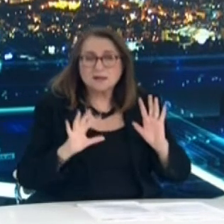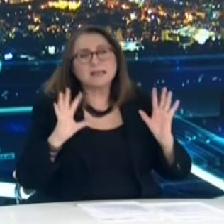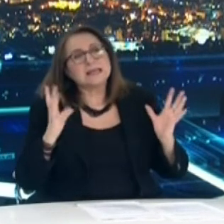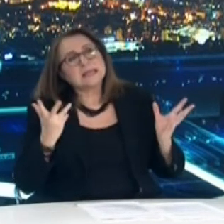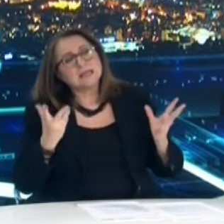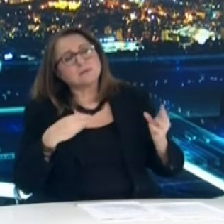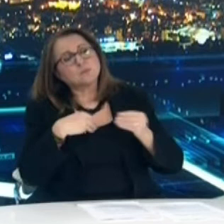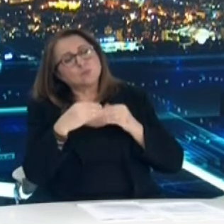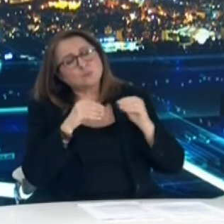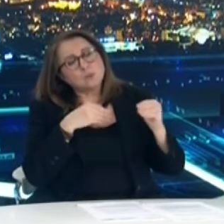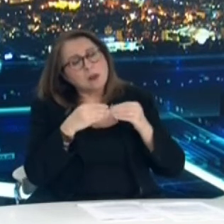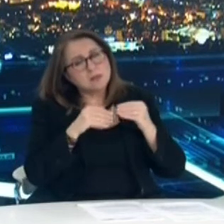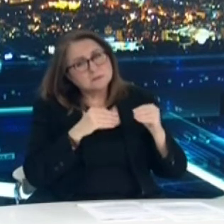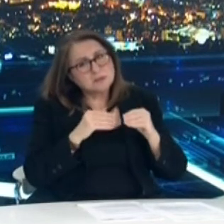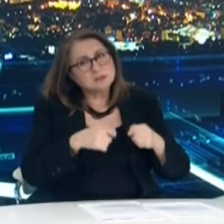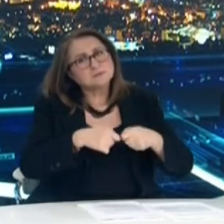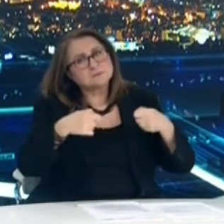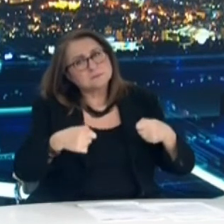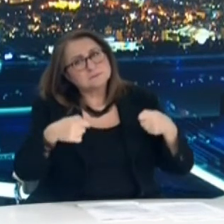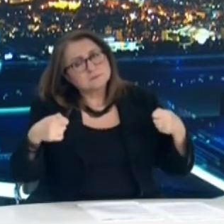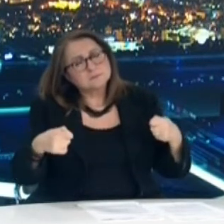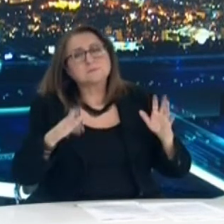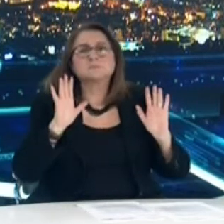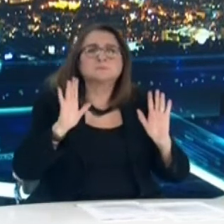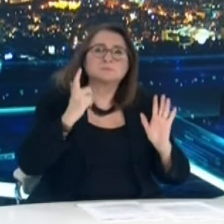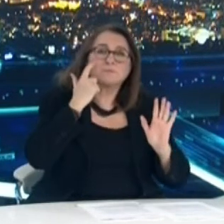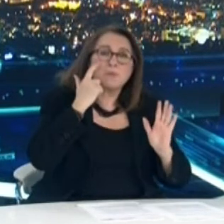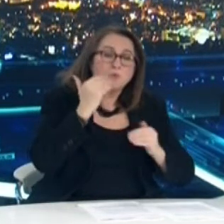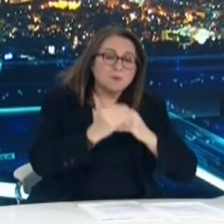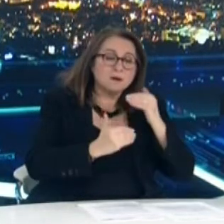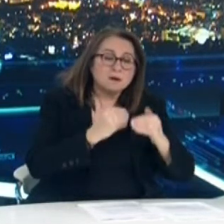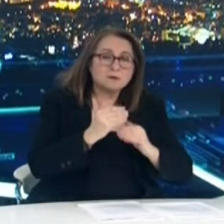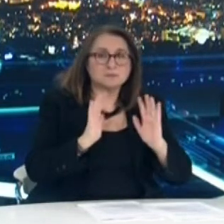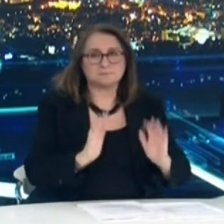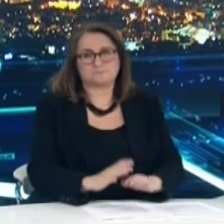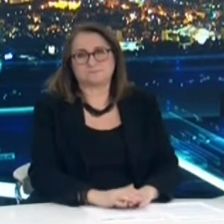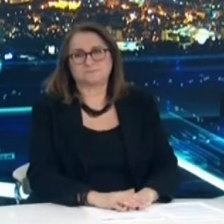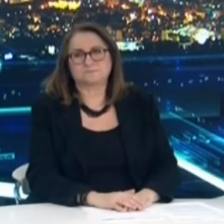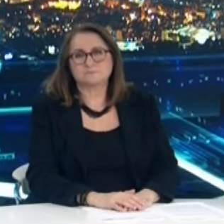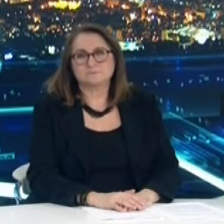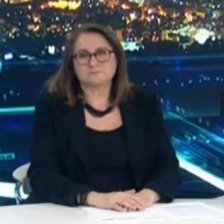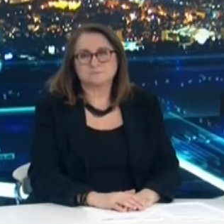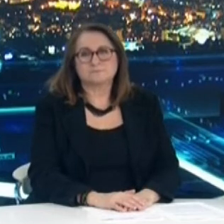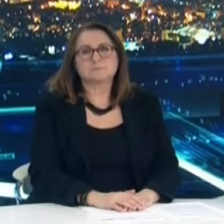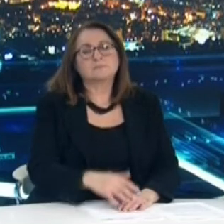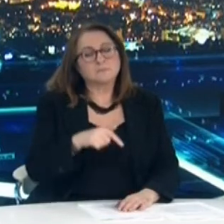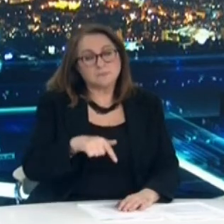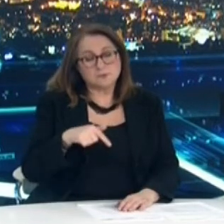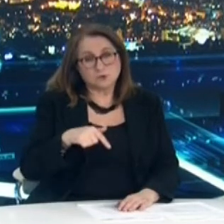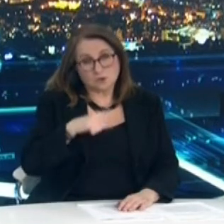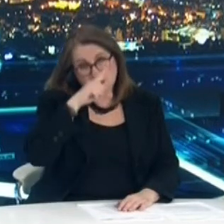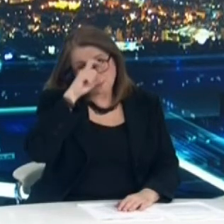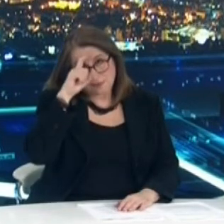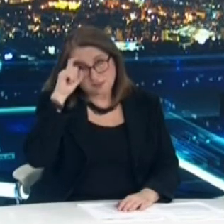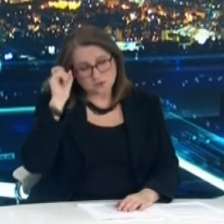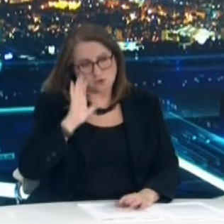να μπορέσει να κάνει ένα βήμα πίσω σε σχέση με τα περιοριστικά αυτά μέτρα. Είναι μια δύσκολη πορεία, είναι